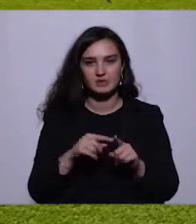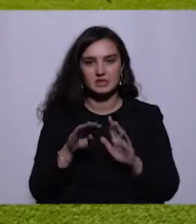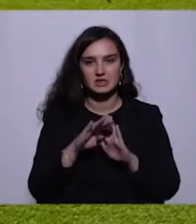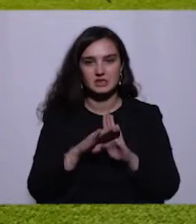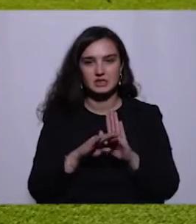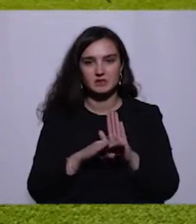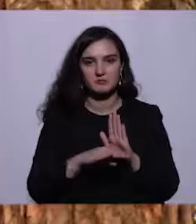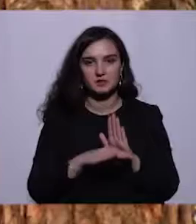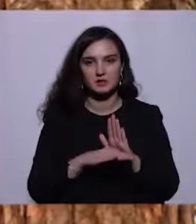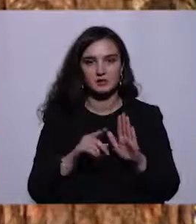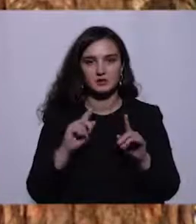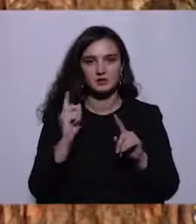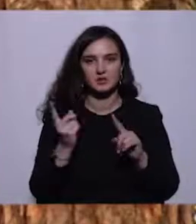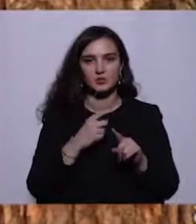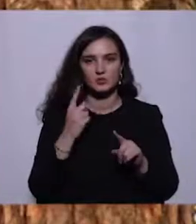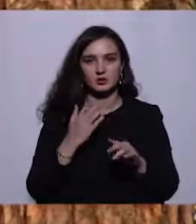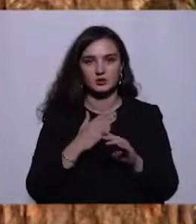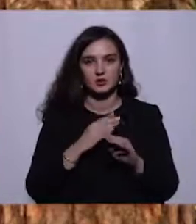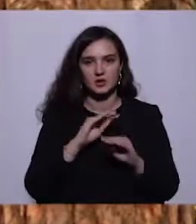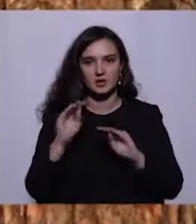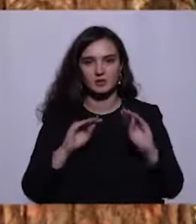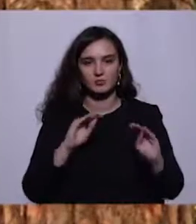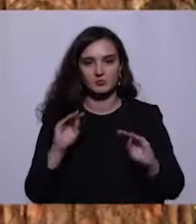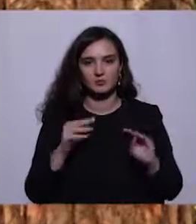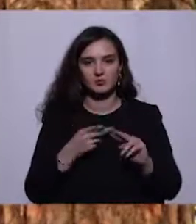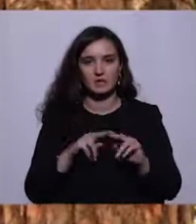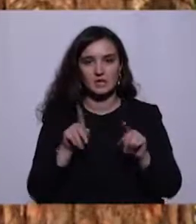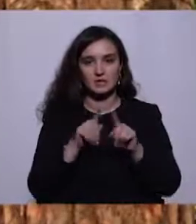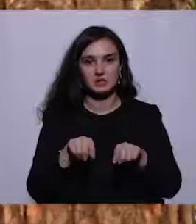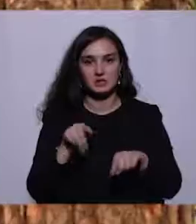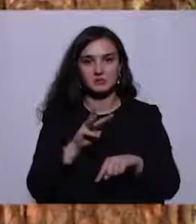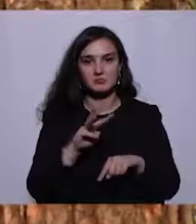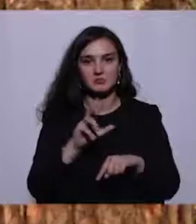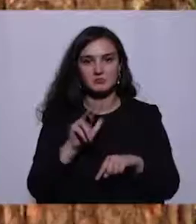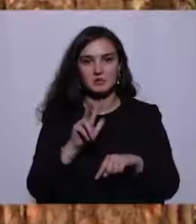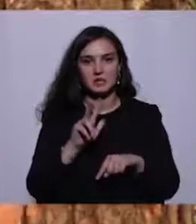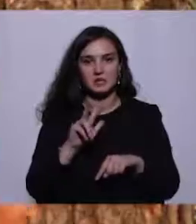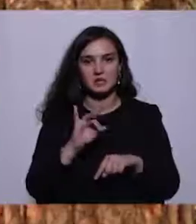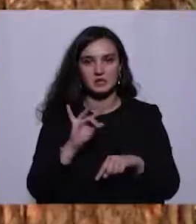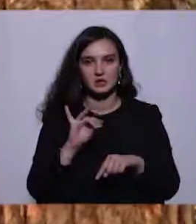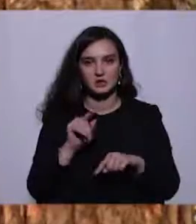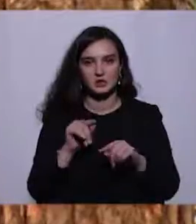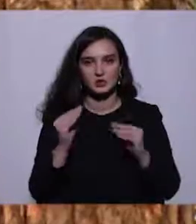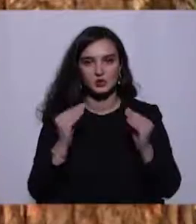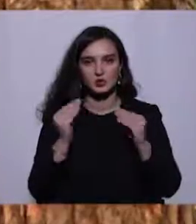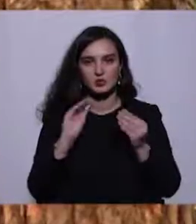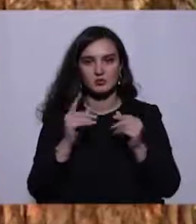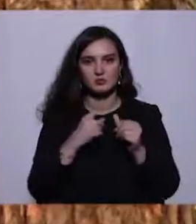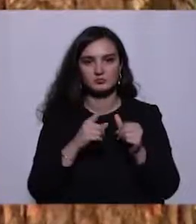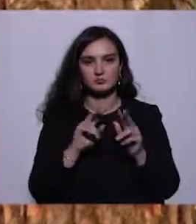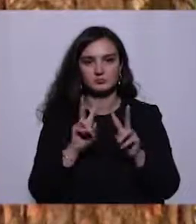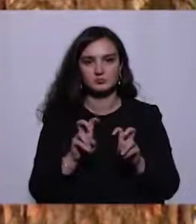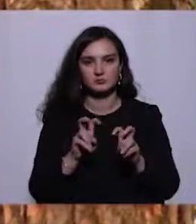სისტემით წრიულად არიან ხოლმე განლაგებულები. ასეთ მენჰირების წყობას